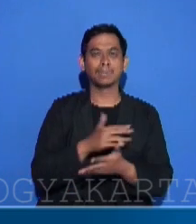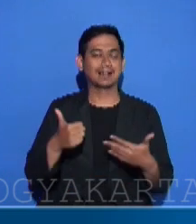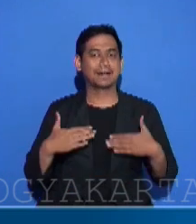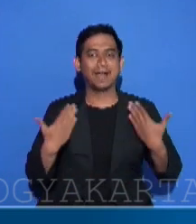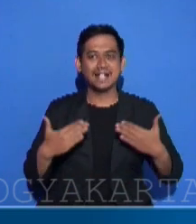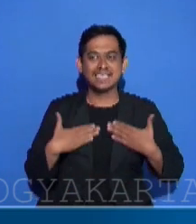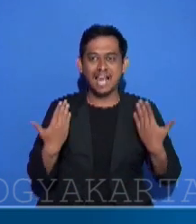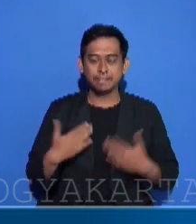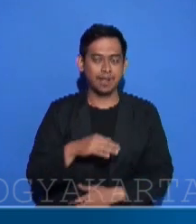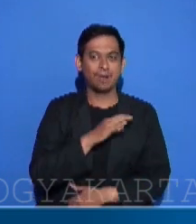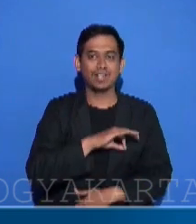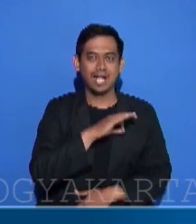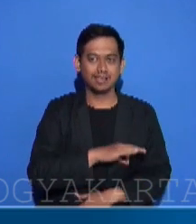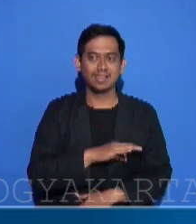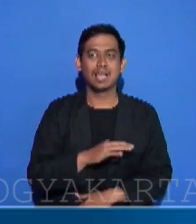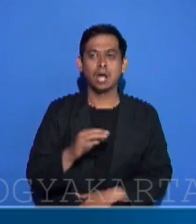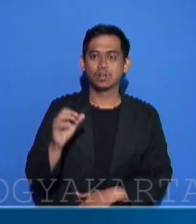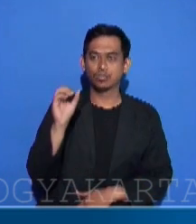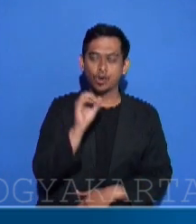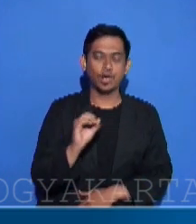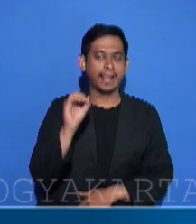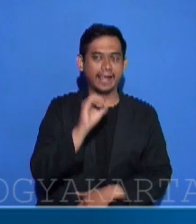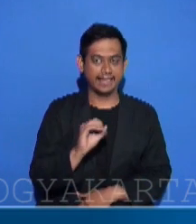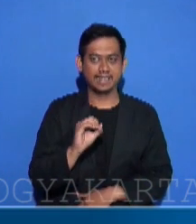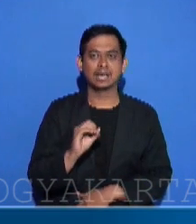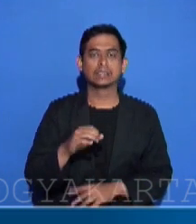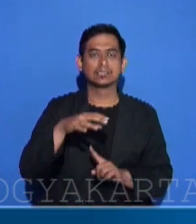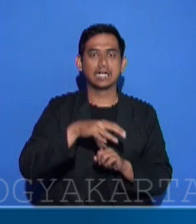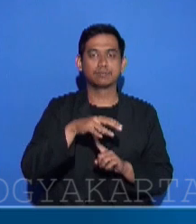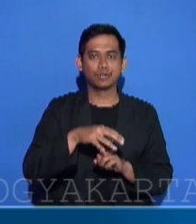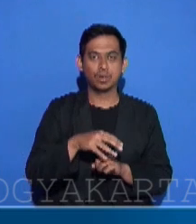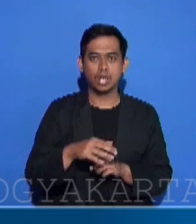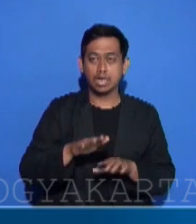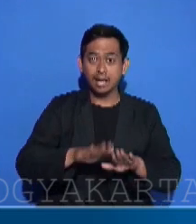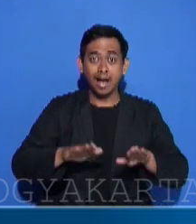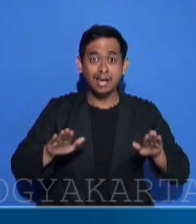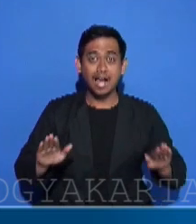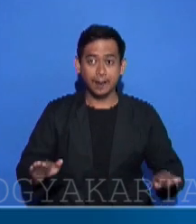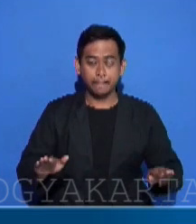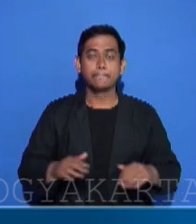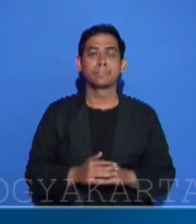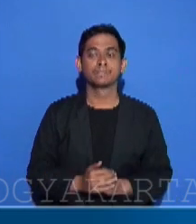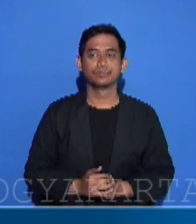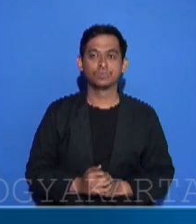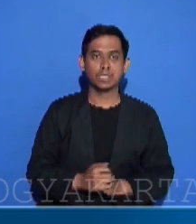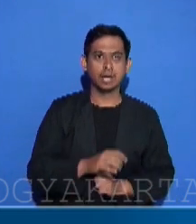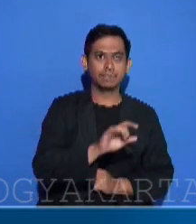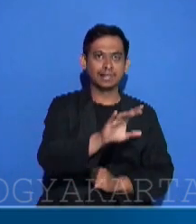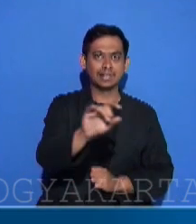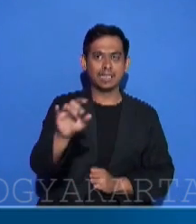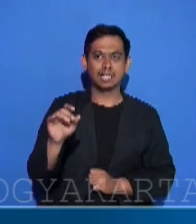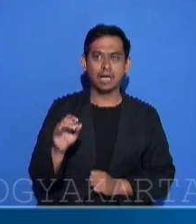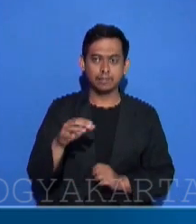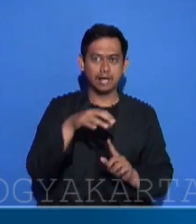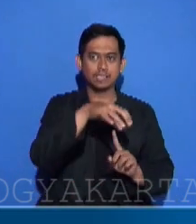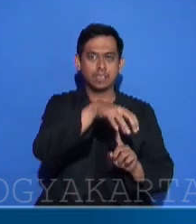kemudian dimanfaatkan oleh para santri yang terdiri dari berbagai pesantren